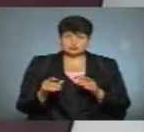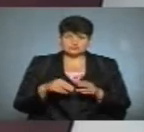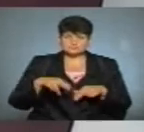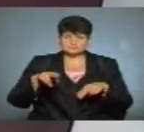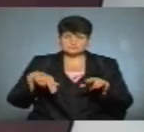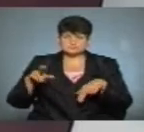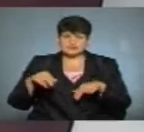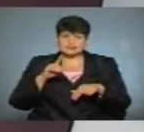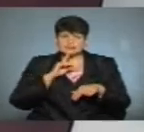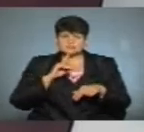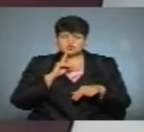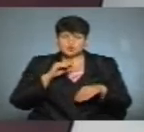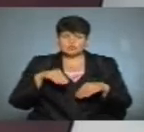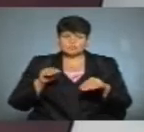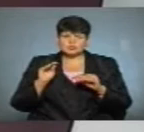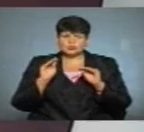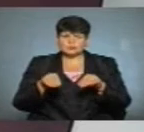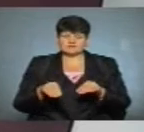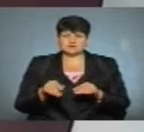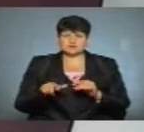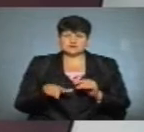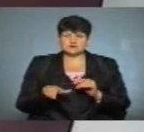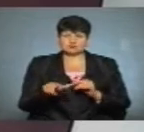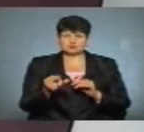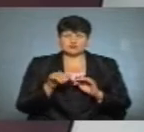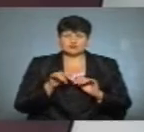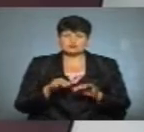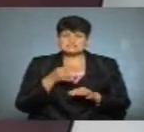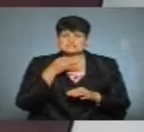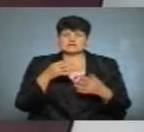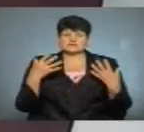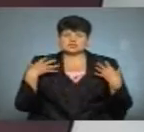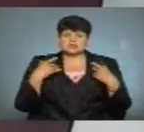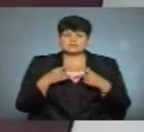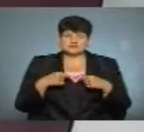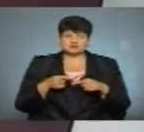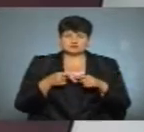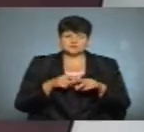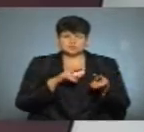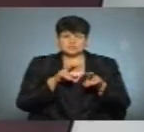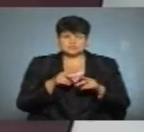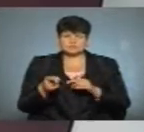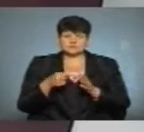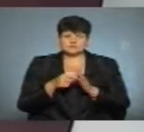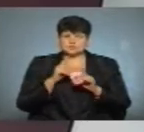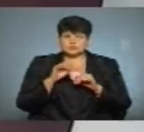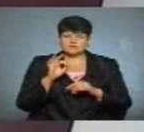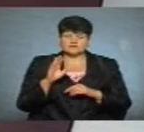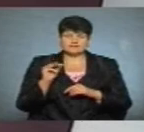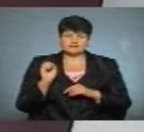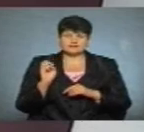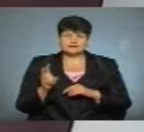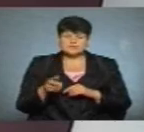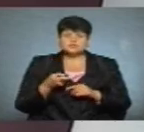тимчасову розмітку і додали нову смугу руху, розповів начальник відділу техногляду Тернопільської міськради Олег Вітик. За його словами, таку